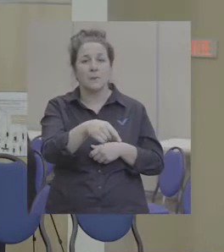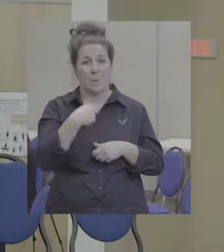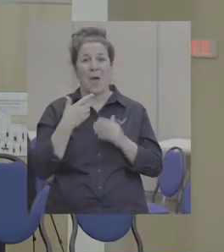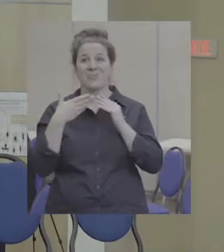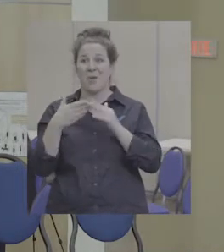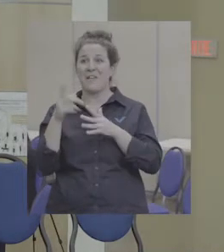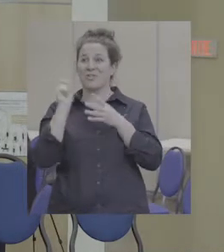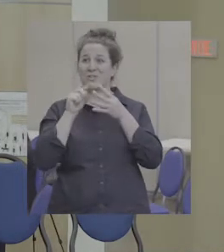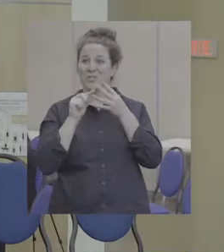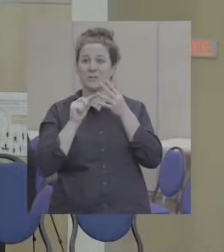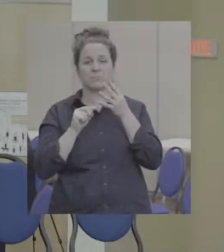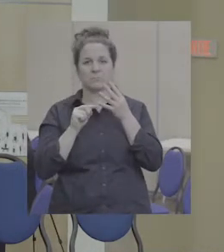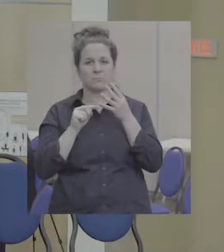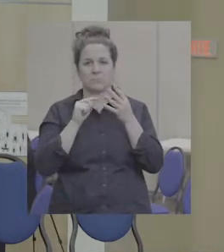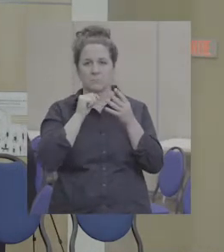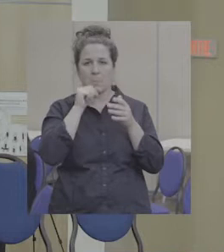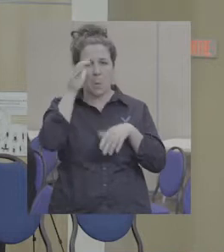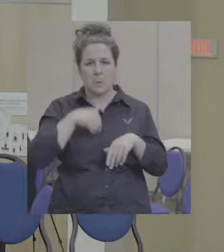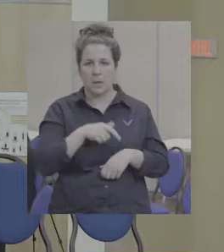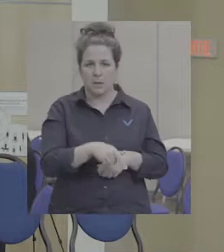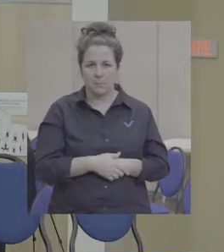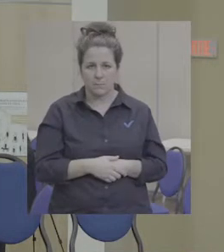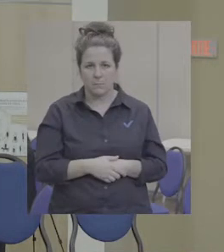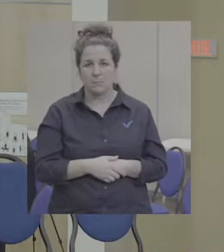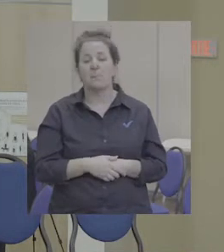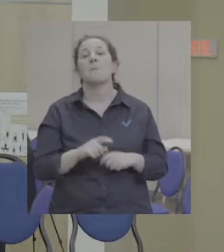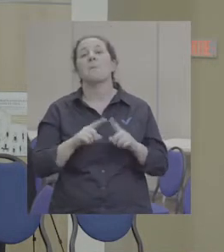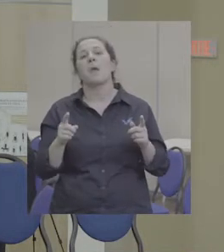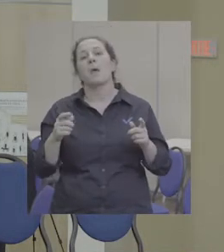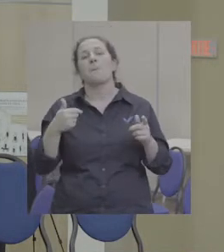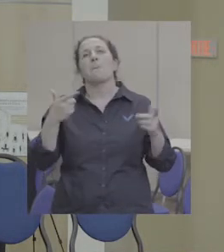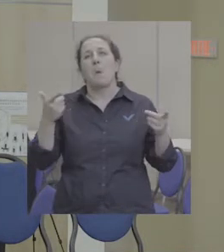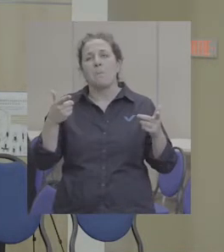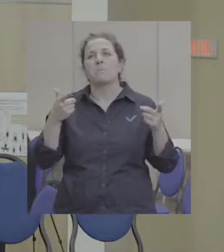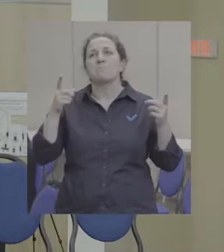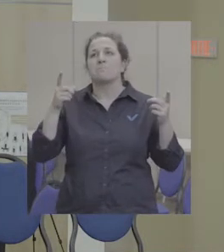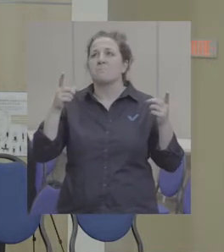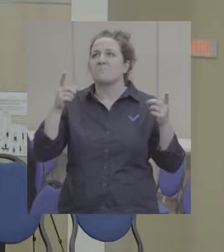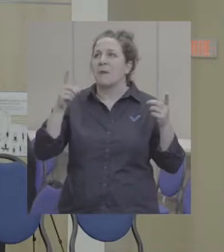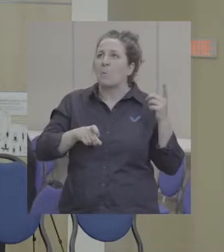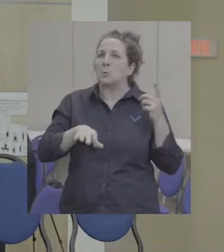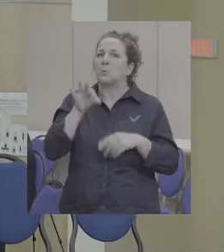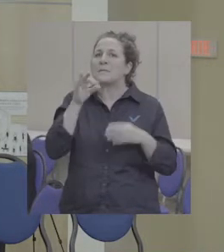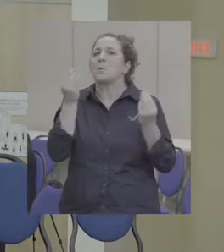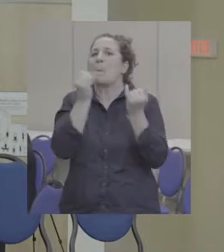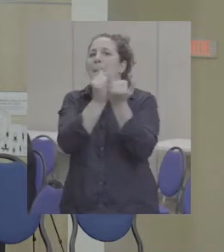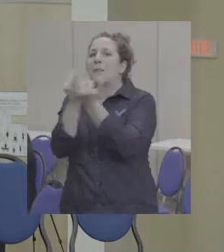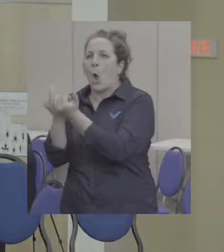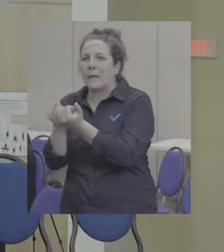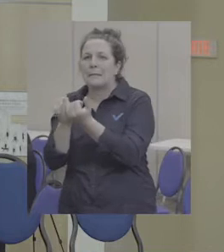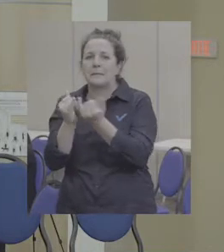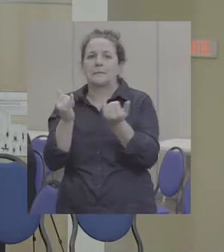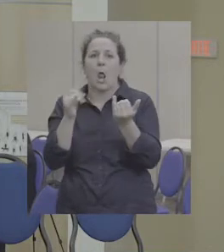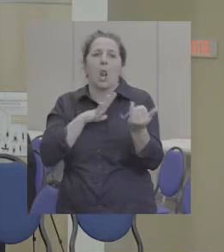comme j'avais demandé. Mais je me dis, oh, je choisis mes combats. Il y en a des. Il y a